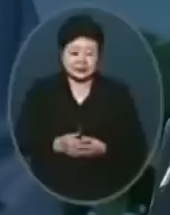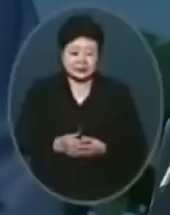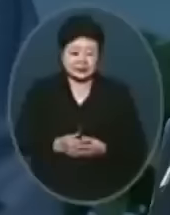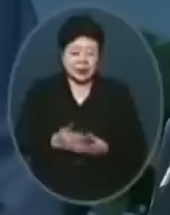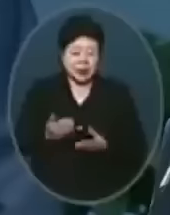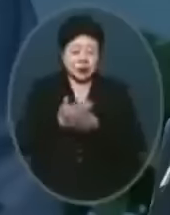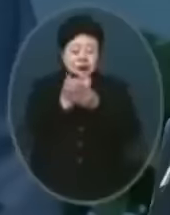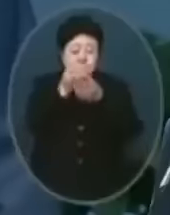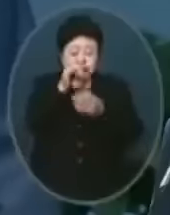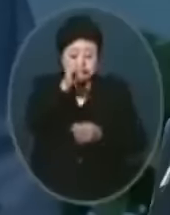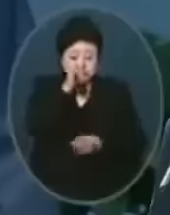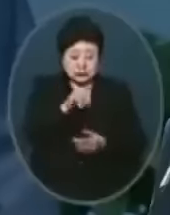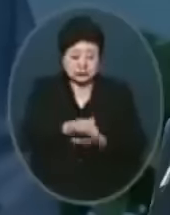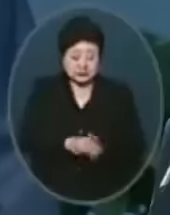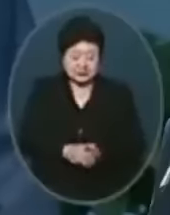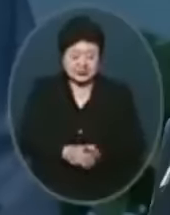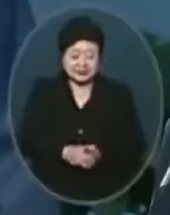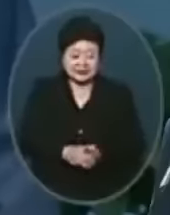굉장한 부흥이 일어난 것입니다.